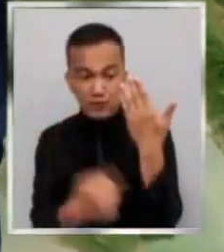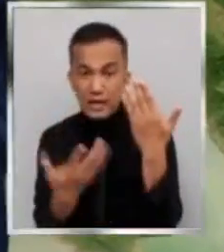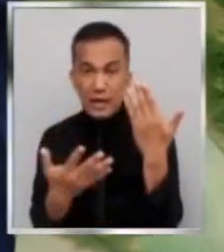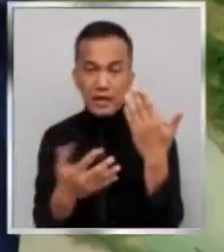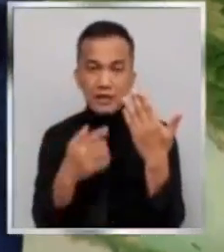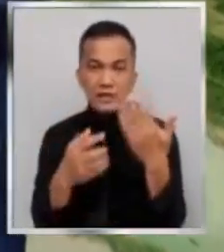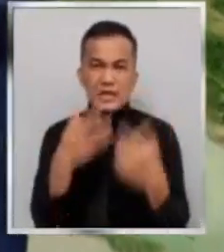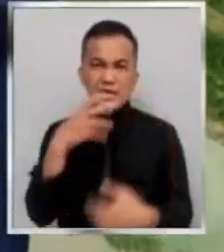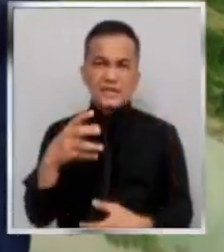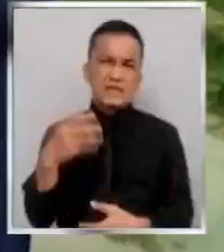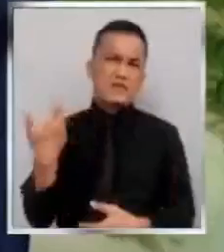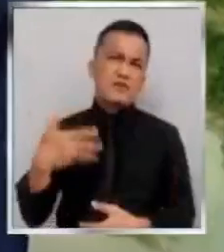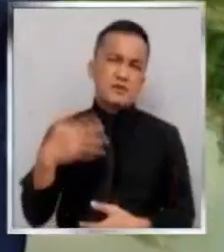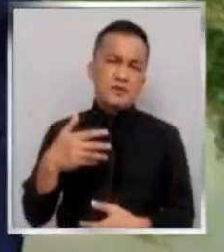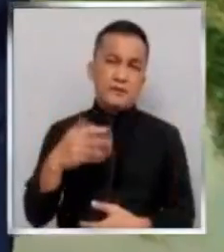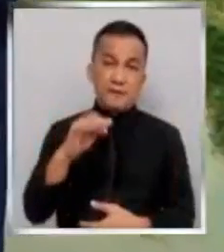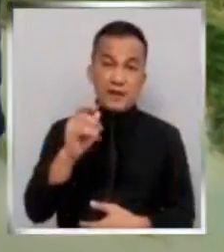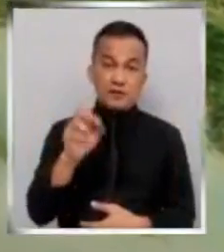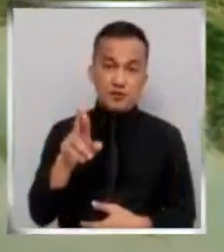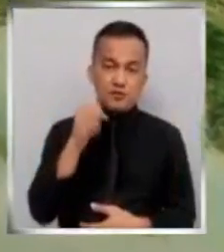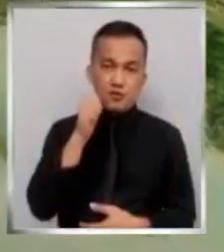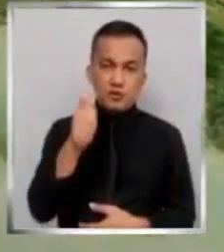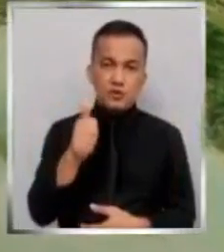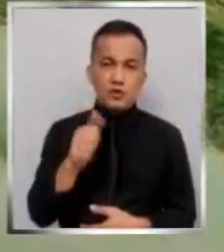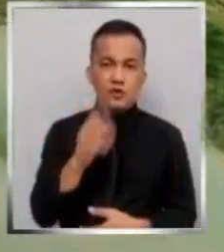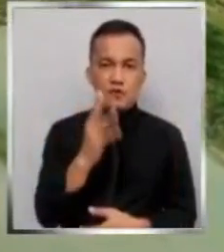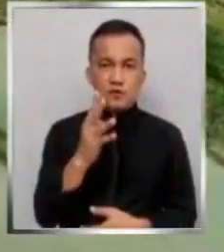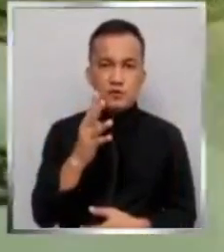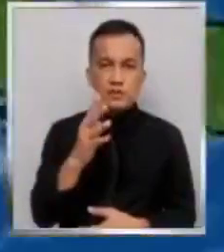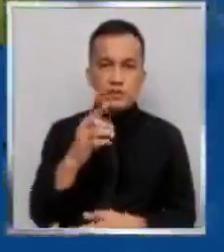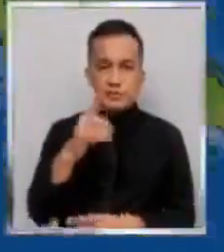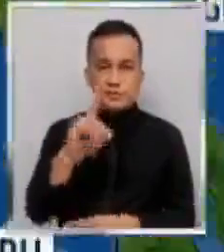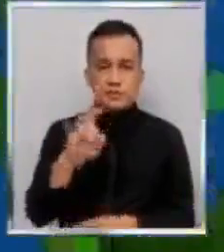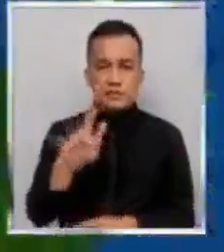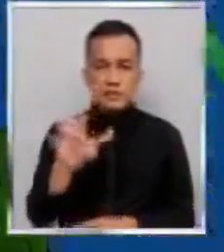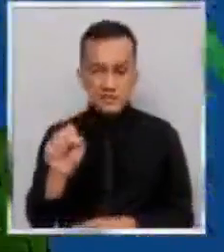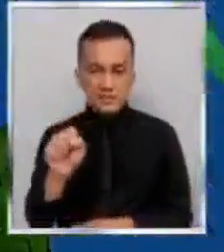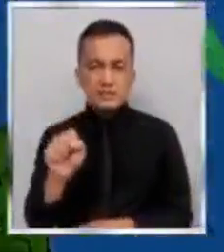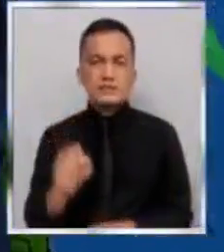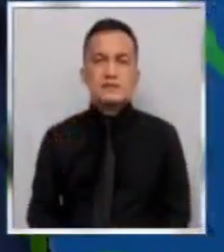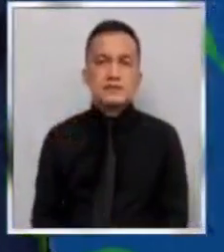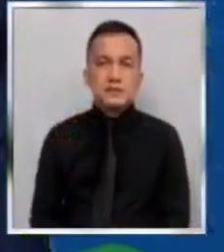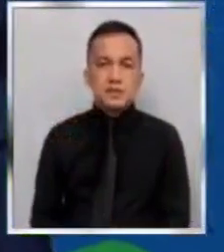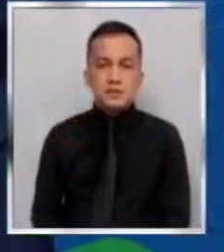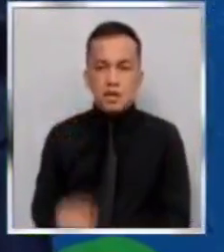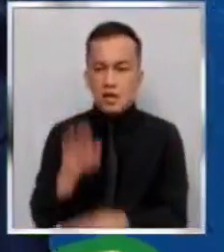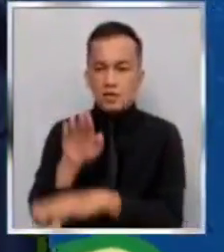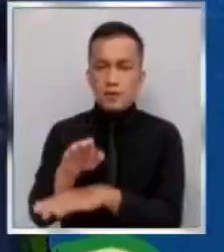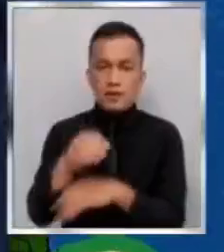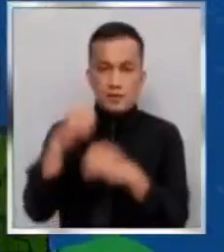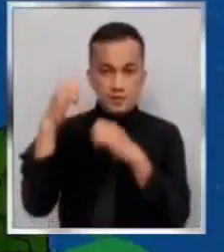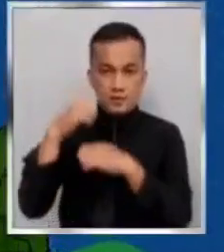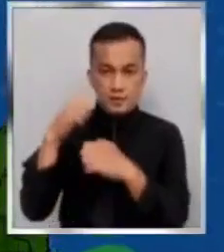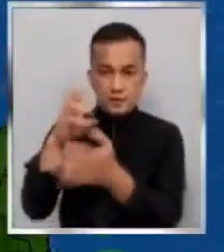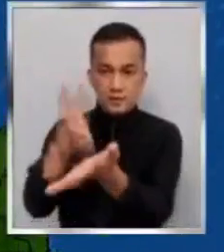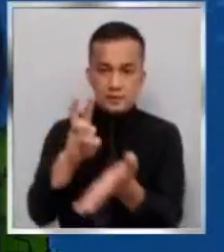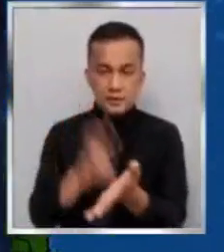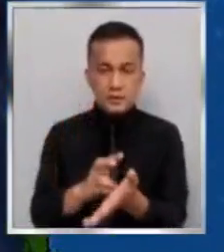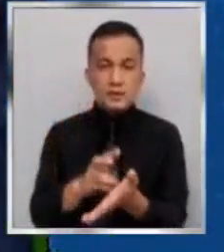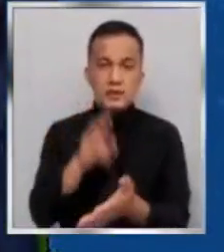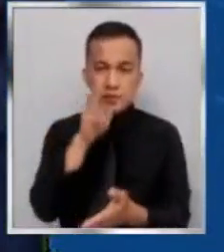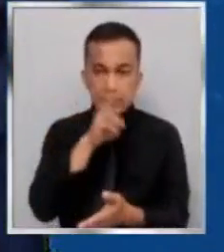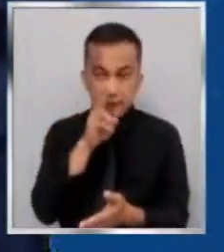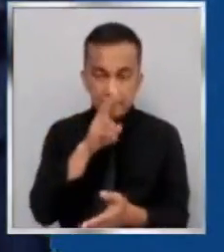sa 40 degrees Celsius. Pagdating man ng hapon, inaasahan ang mga pag-ulan sa maraming lugar sa Visayas. Pero mapapansin